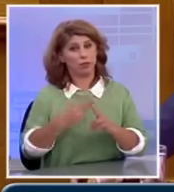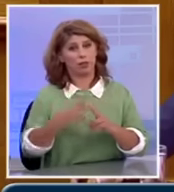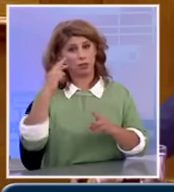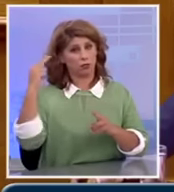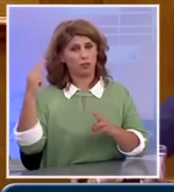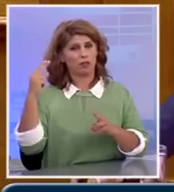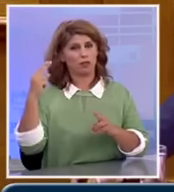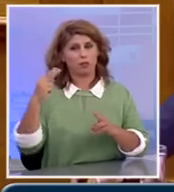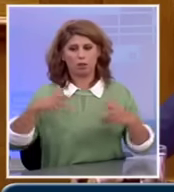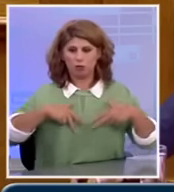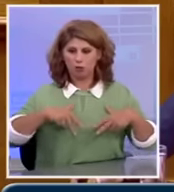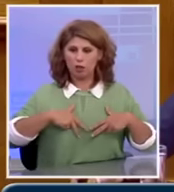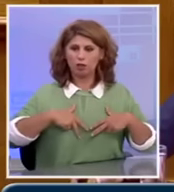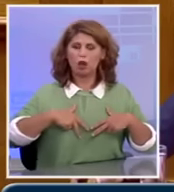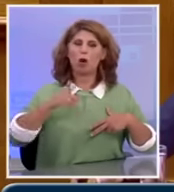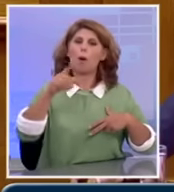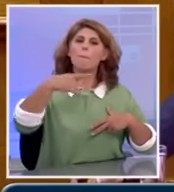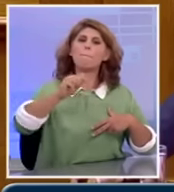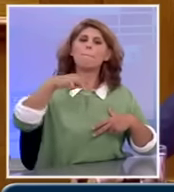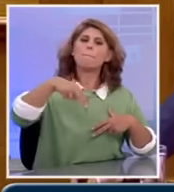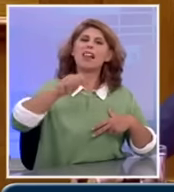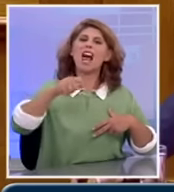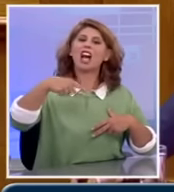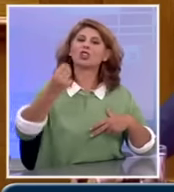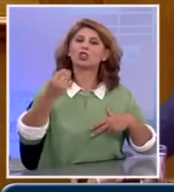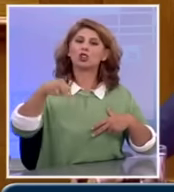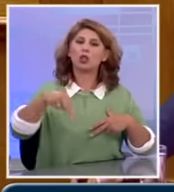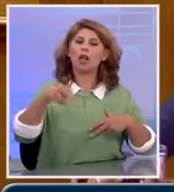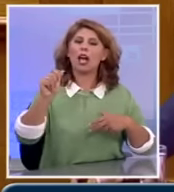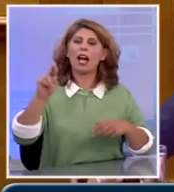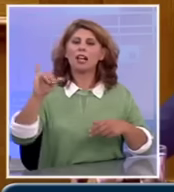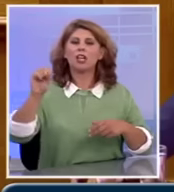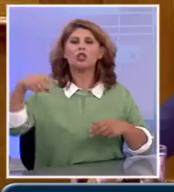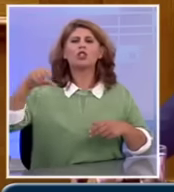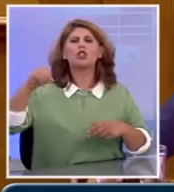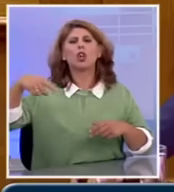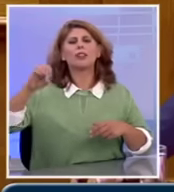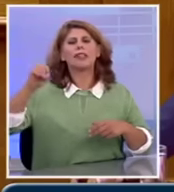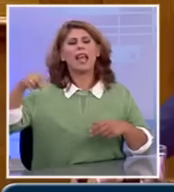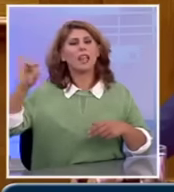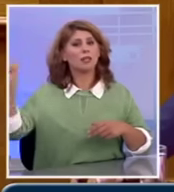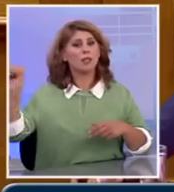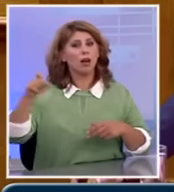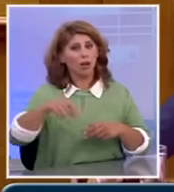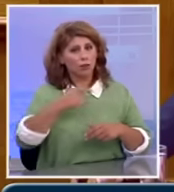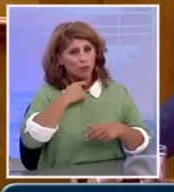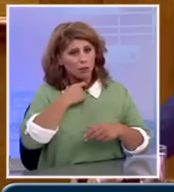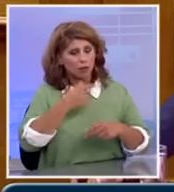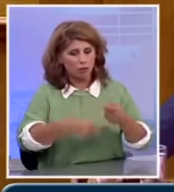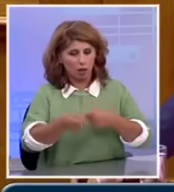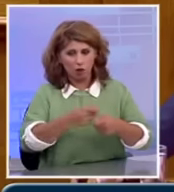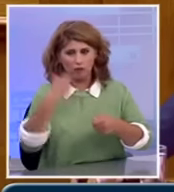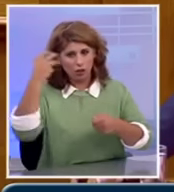η χώρα του πλάτωνα και του αριστοτέλη μπορεί άραγε η αγορά να καθορίσει τις ανάγκες για μεταπτυχιακά προγράμματα